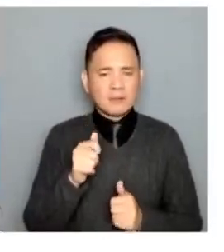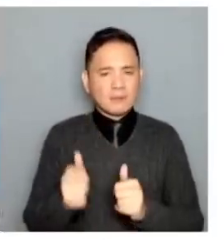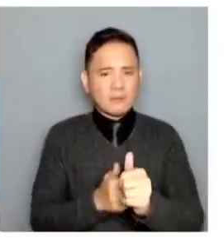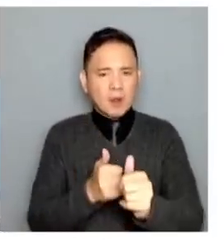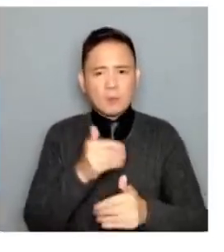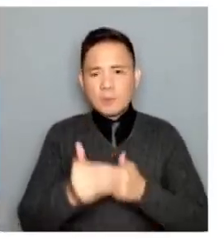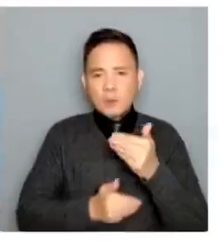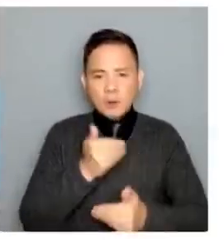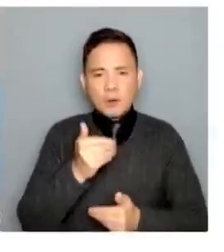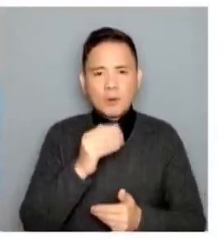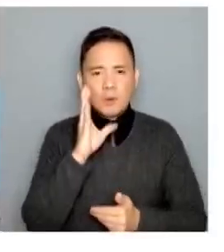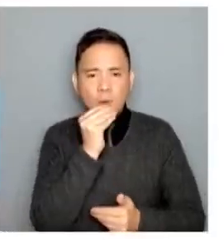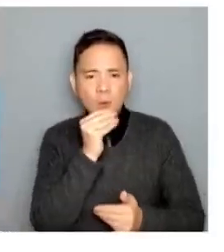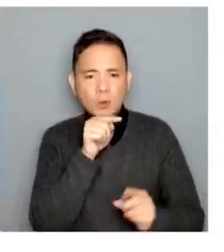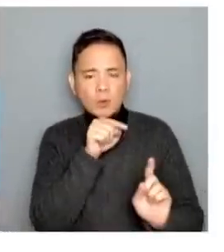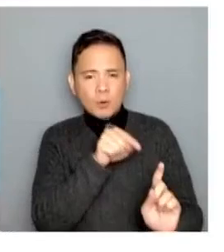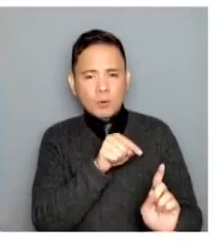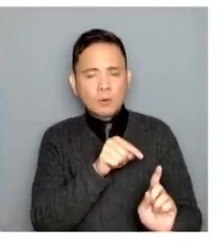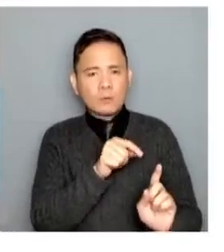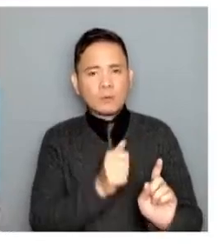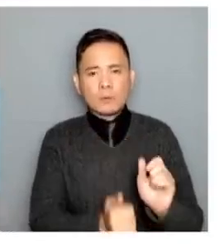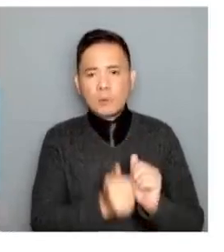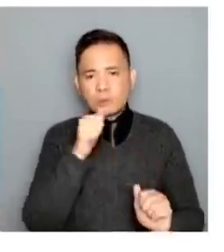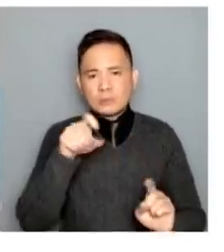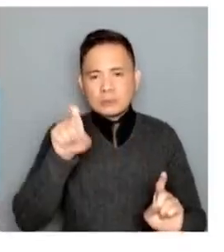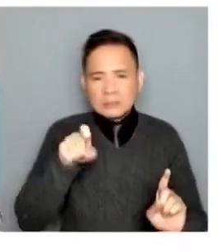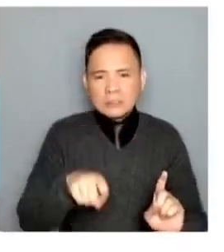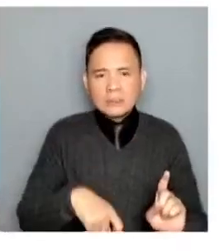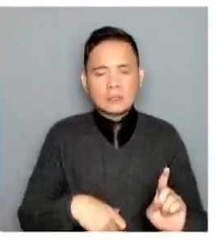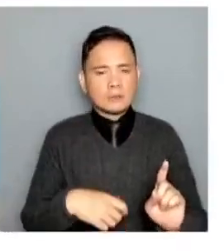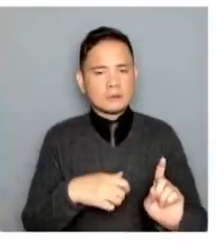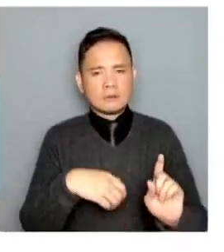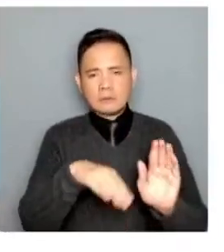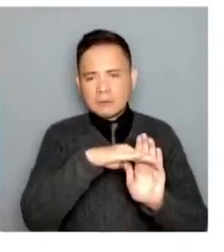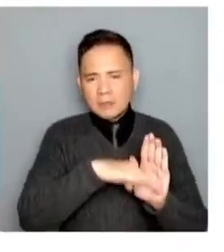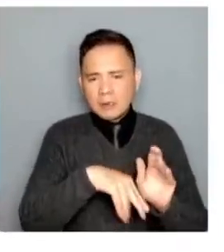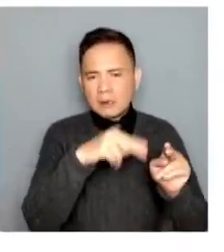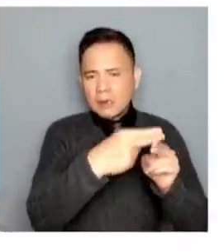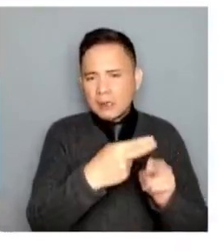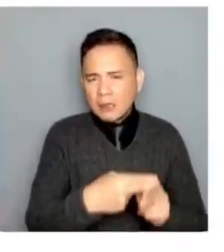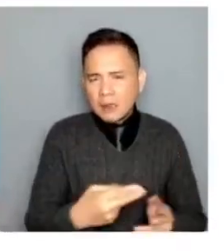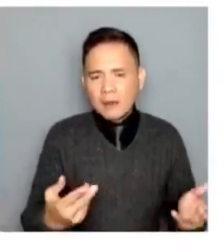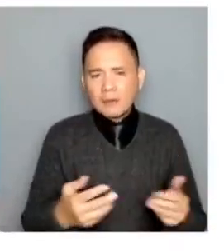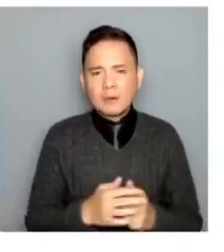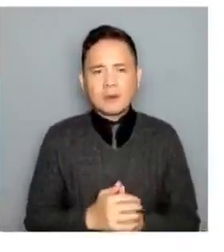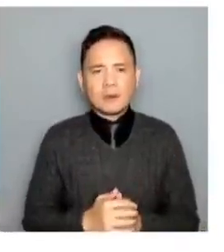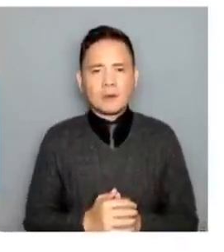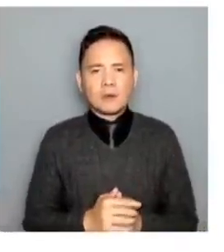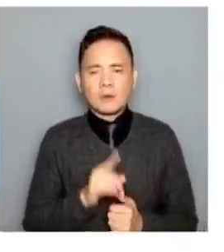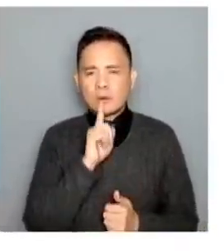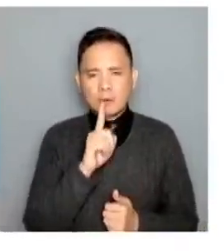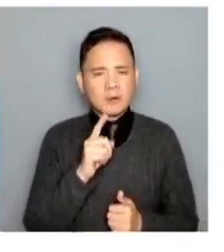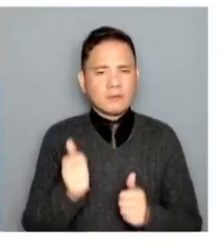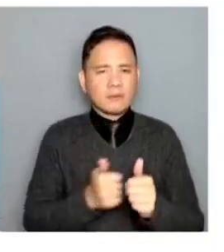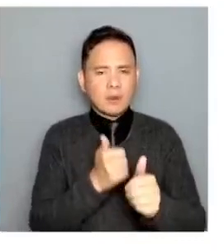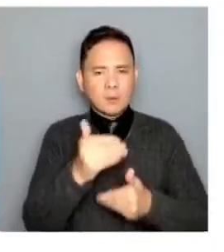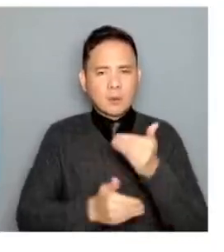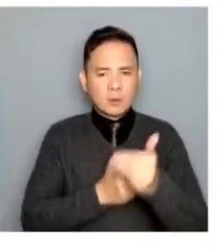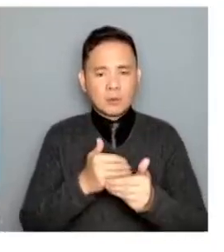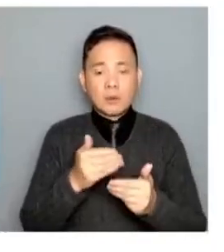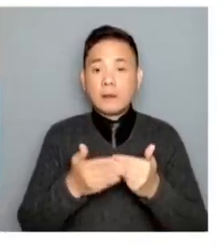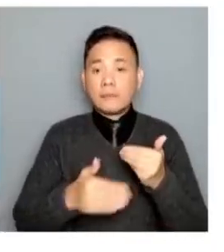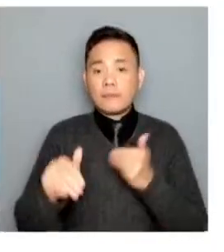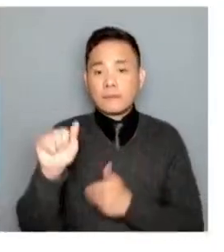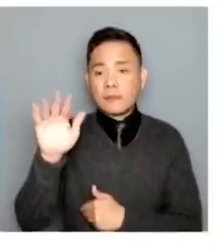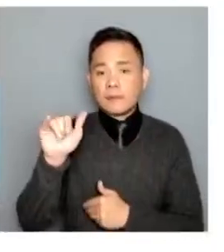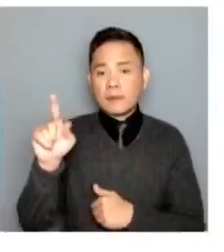kung sino talaga yung naapektuhan, yung listahan, dadaan po talaga sa mahabang proseso pa. Then after 15 days, saka